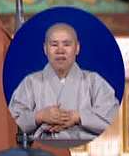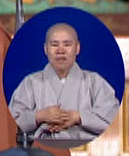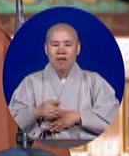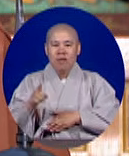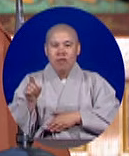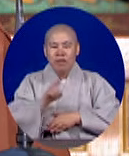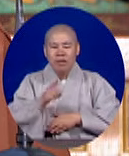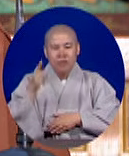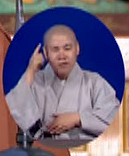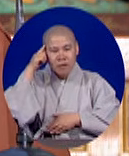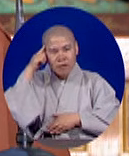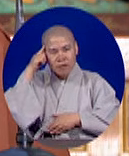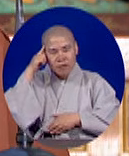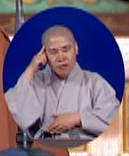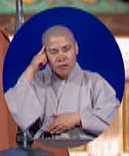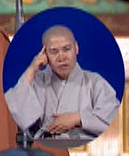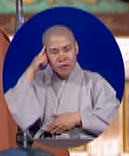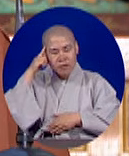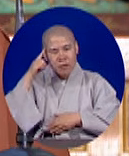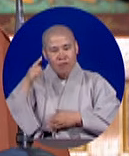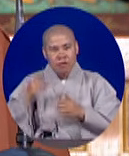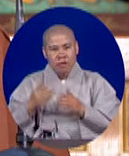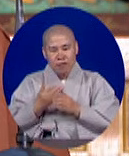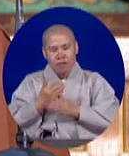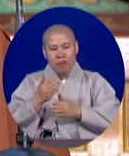어떤 생각을 일으켰어도 그 생각이니까